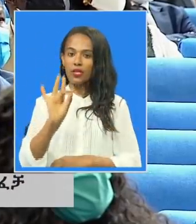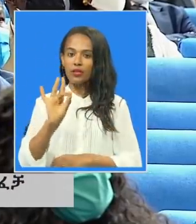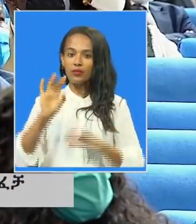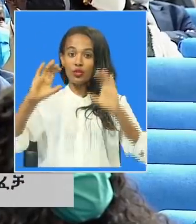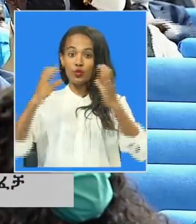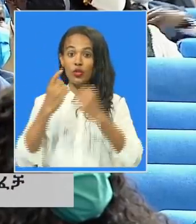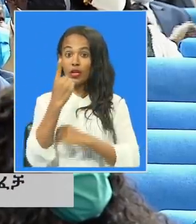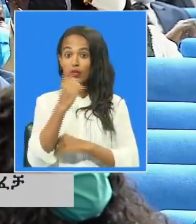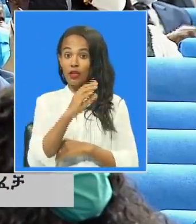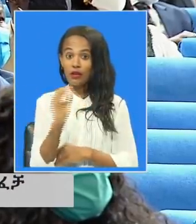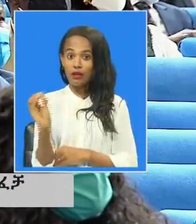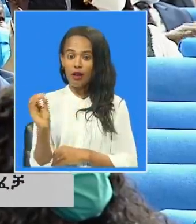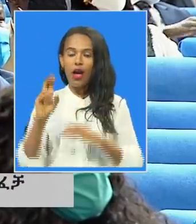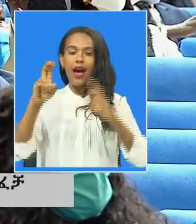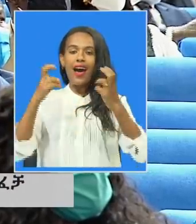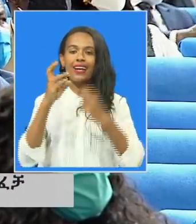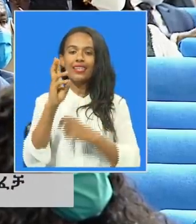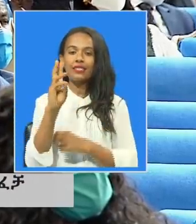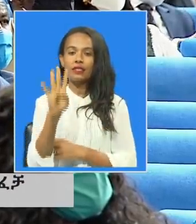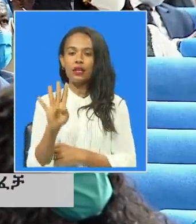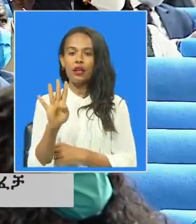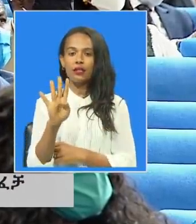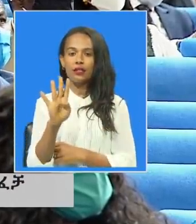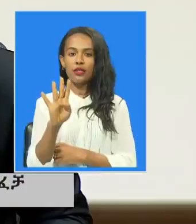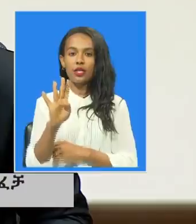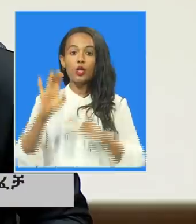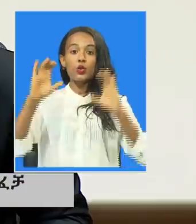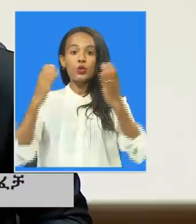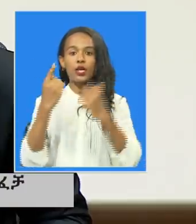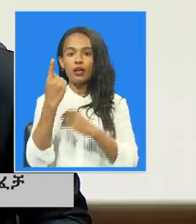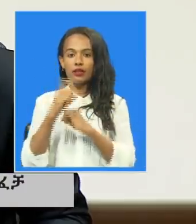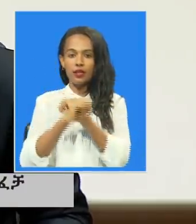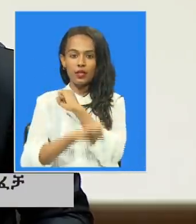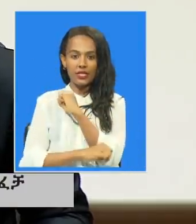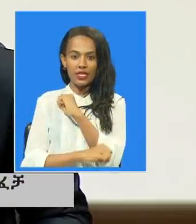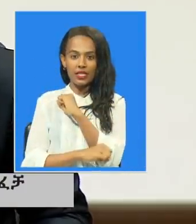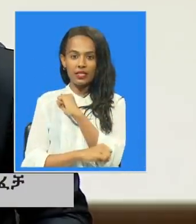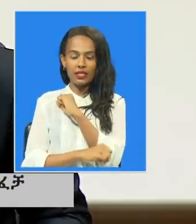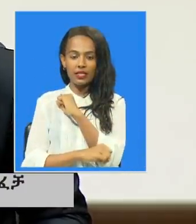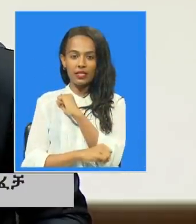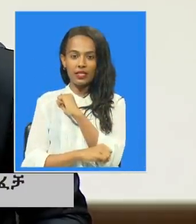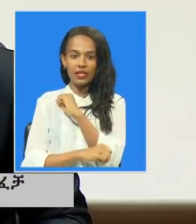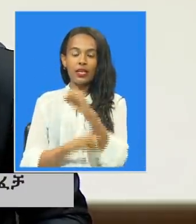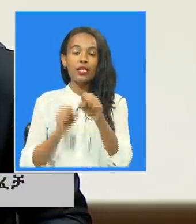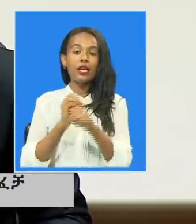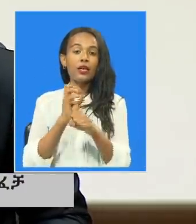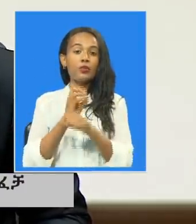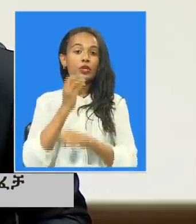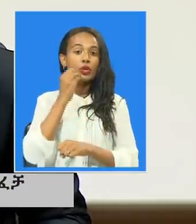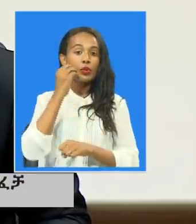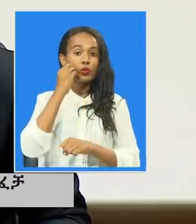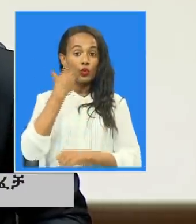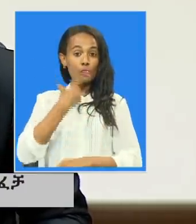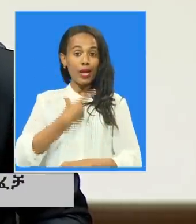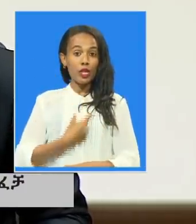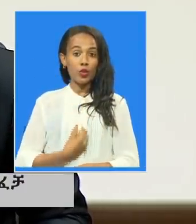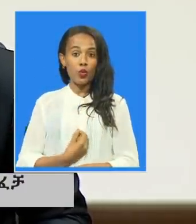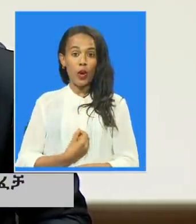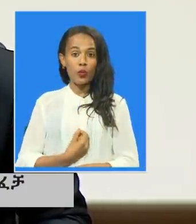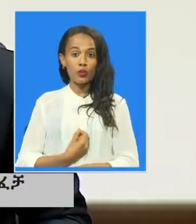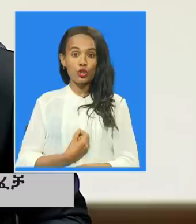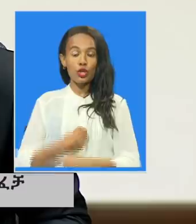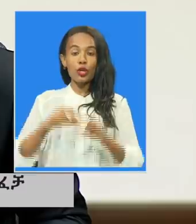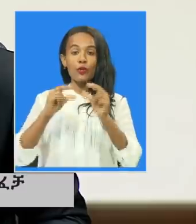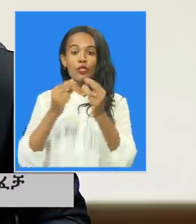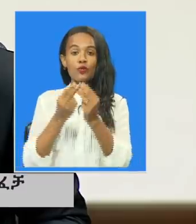አንቀጽ 1 እና አንቀጽ 64 ንዑስ አንቀጽ 1 መሰረት የምክር ቤቶቹ ሙላተ ጉባኤዎች